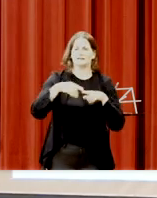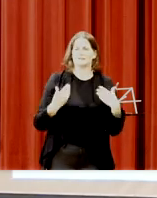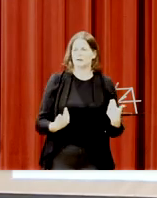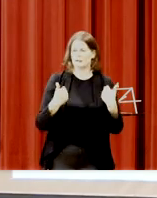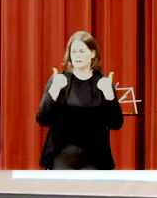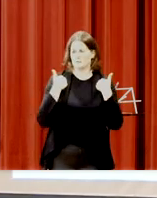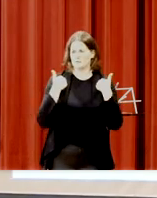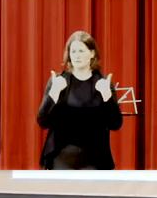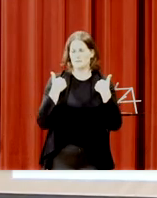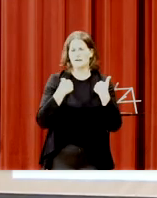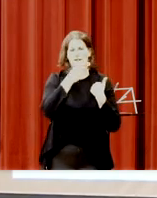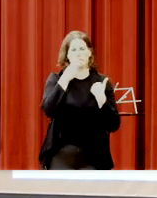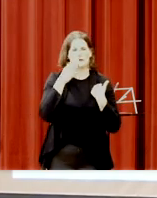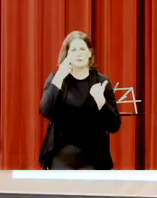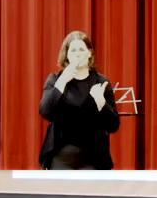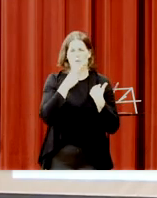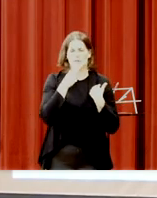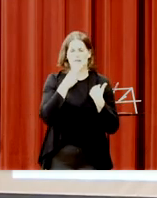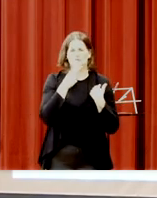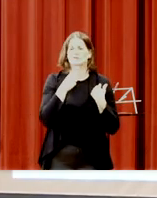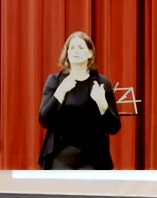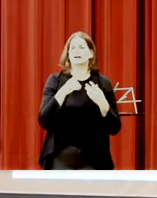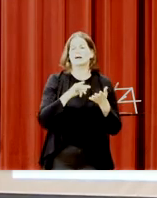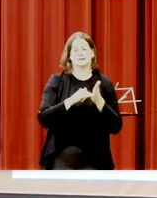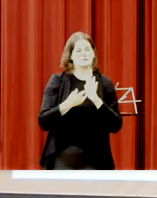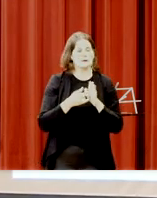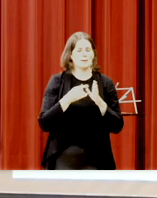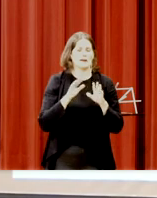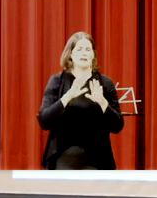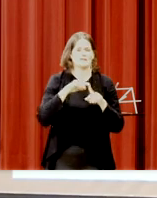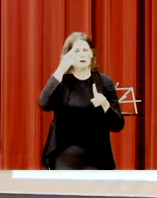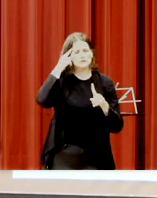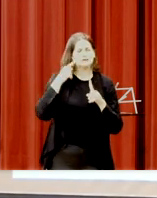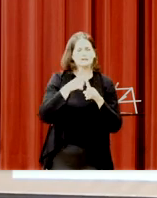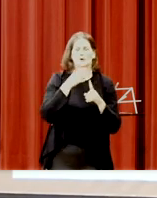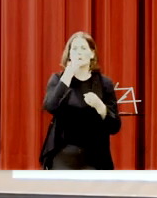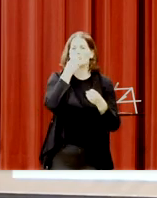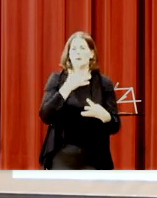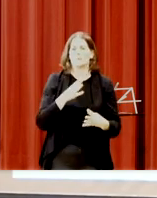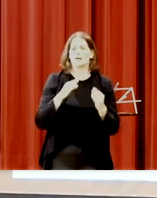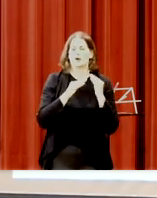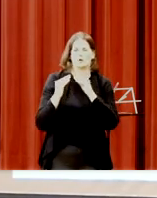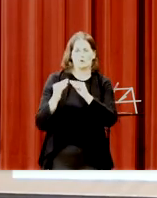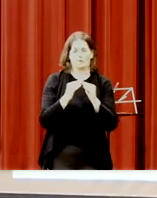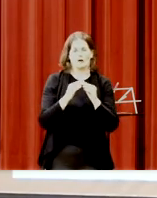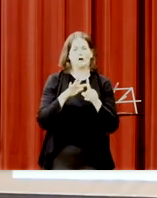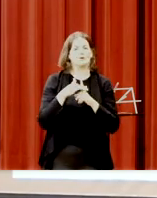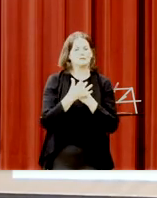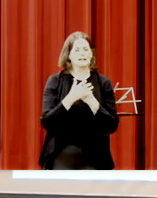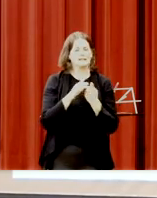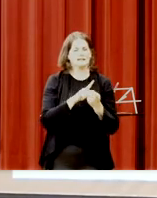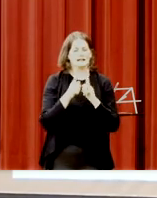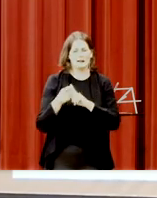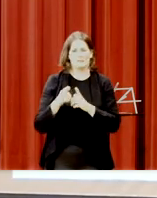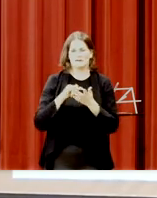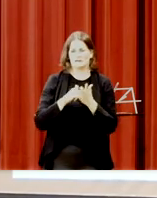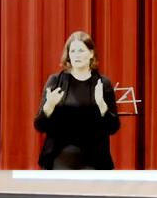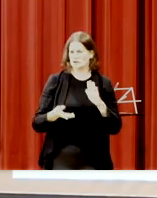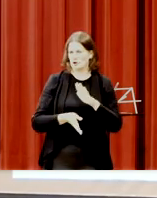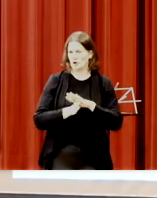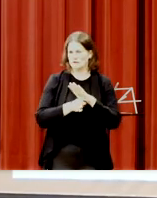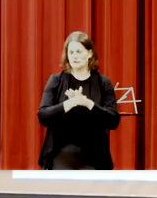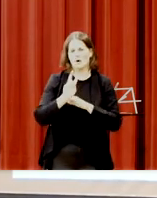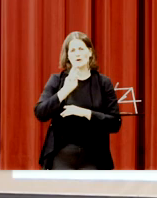tecnològic, doncs, constant, un altre element fonamental que cal tenir en compte és la formació al llarg de la vida. També ho hem comentat amb el rector a les